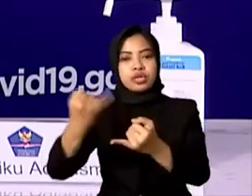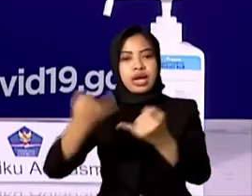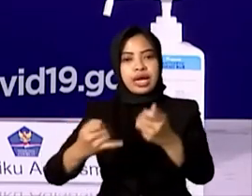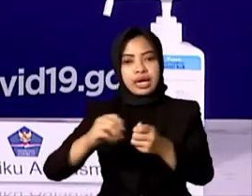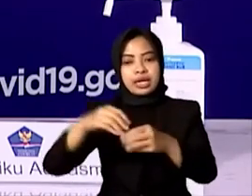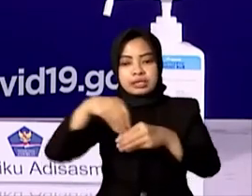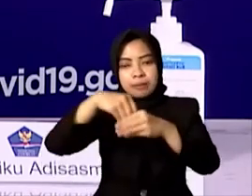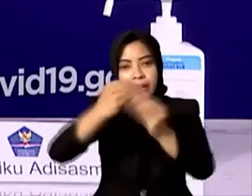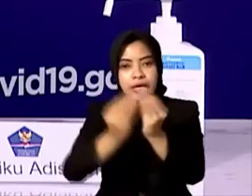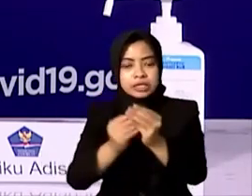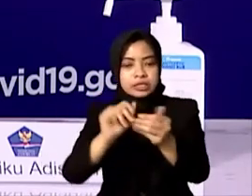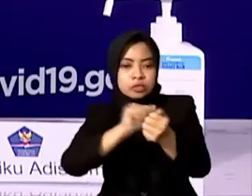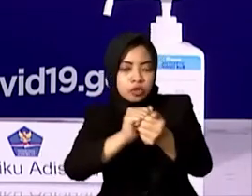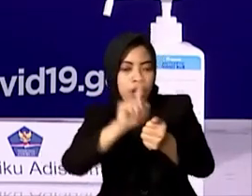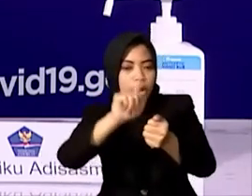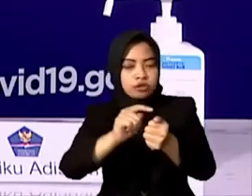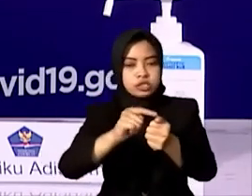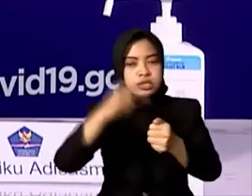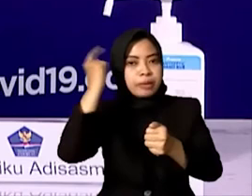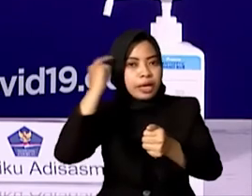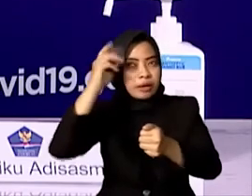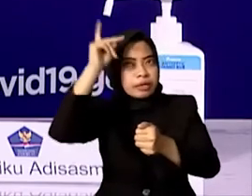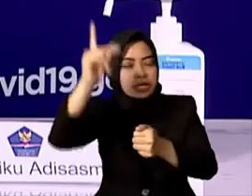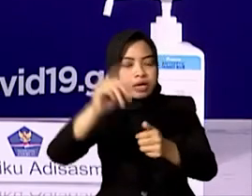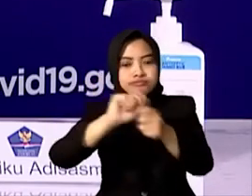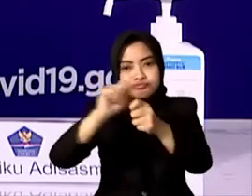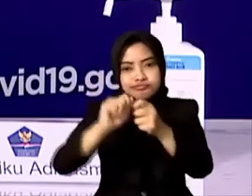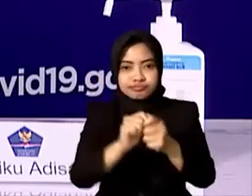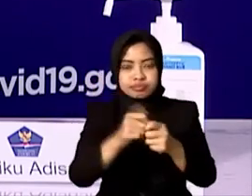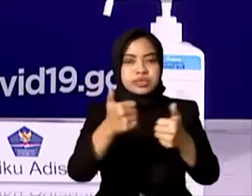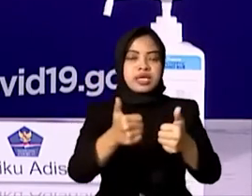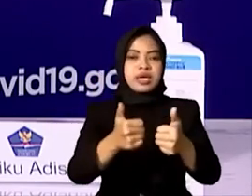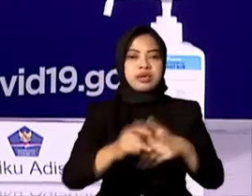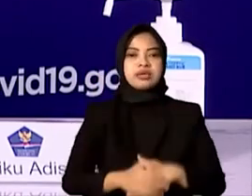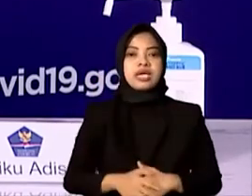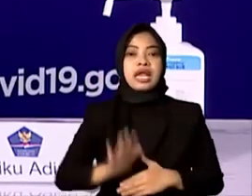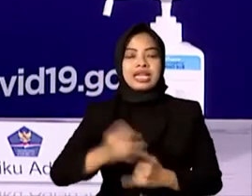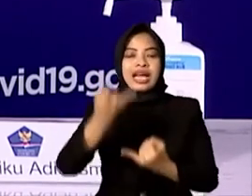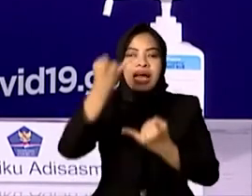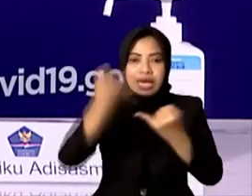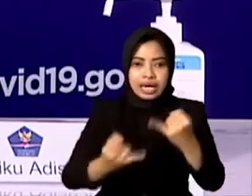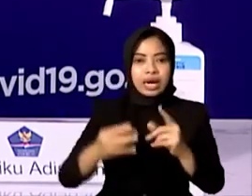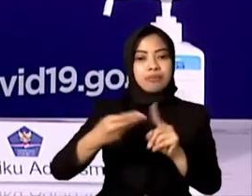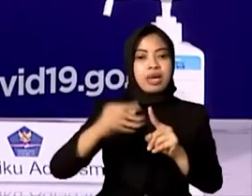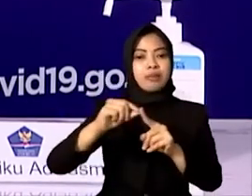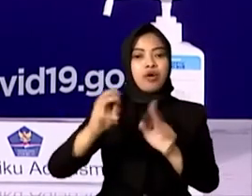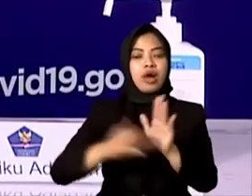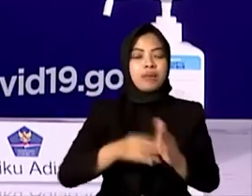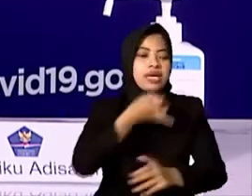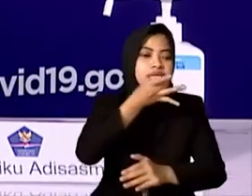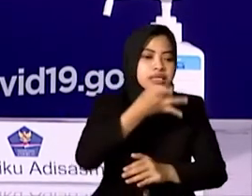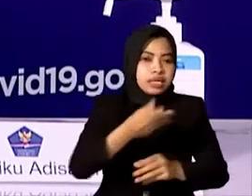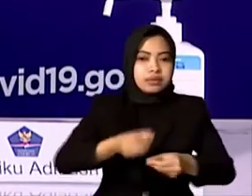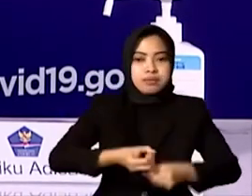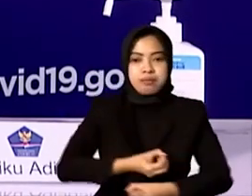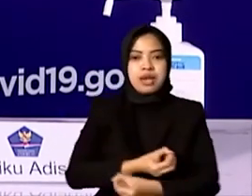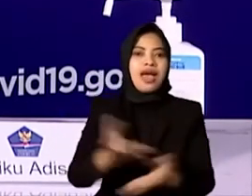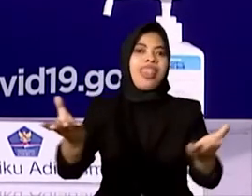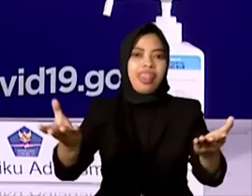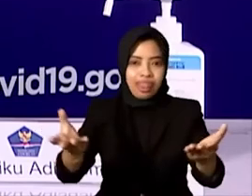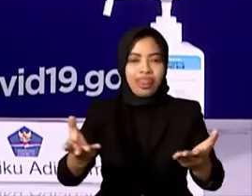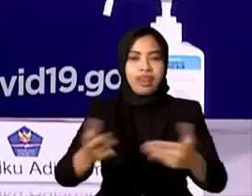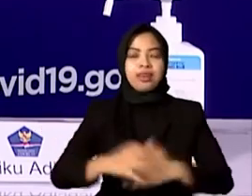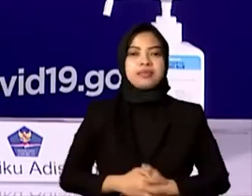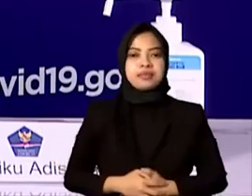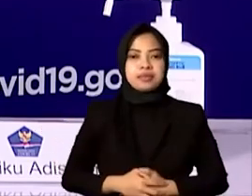diperhatikan Dan harapannya nantinya akan bisa diterbitkan izin edar obat baik melalui